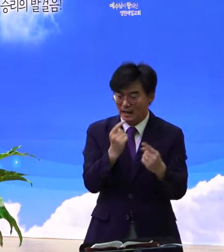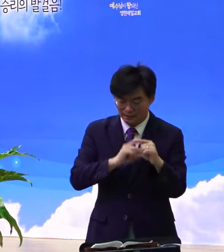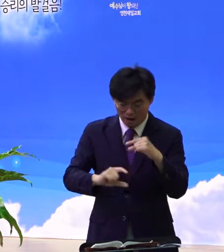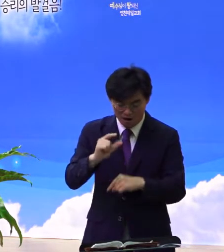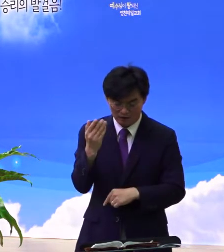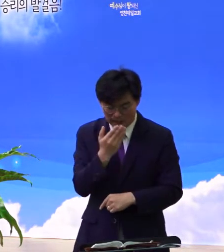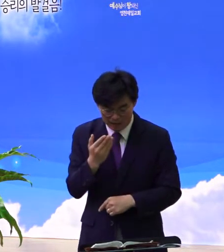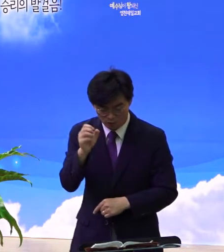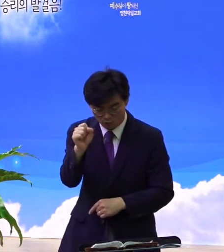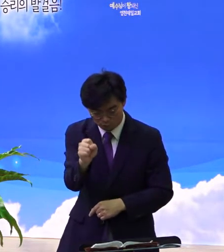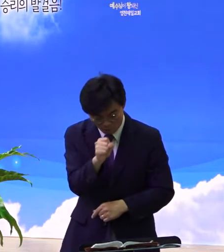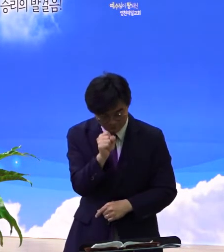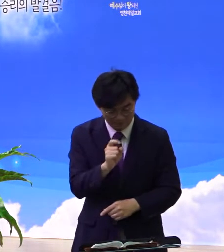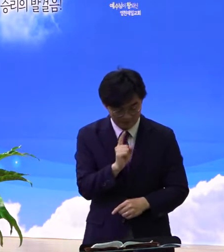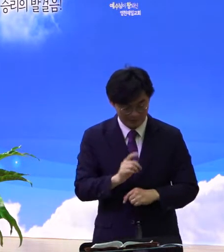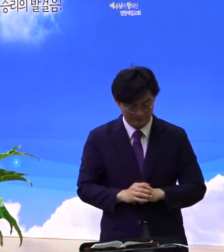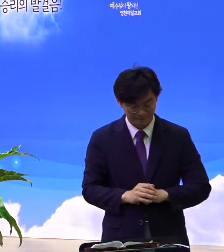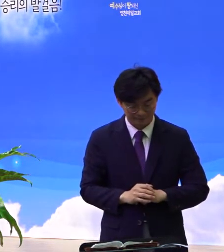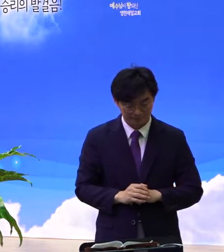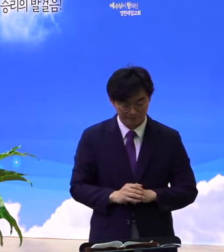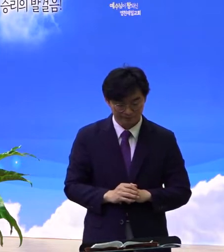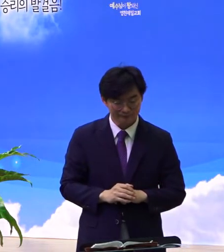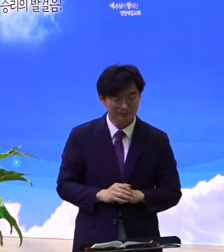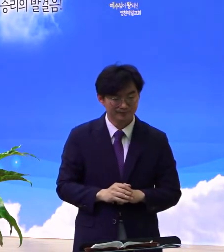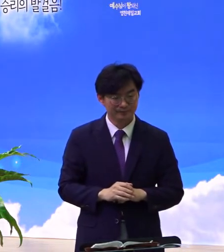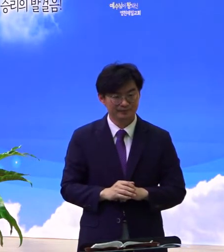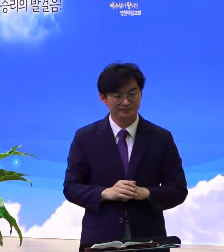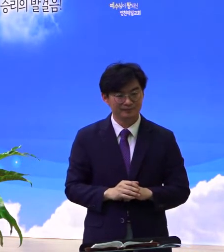송이꿀보다 더 달도다. 아멘.